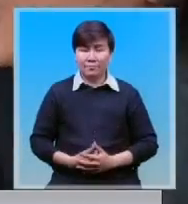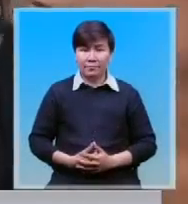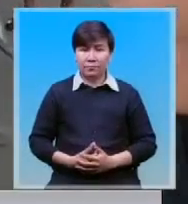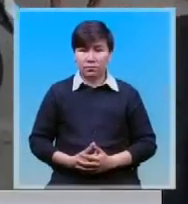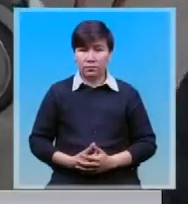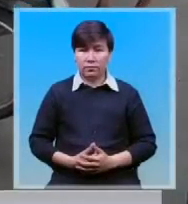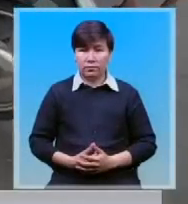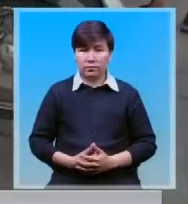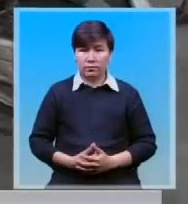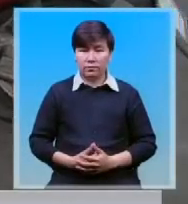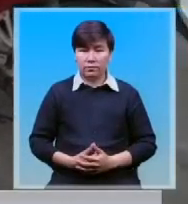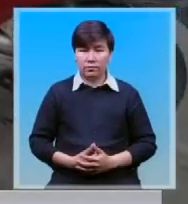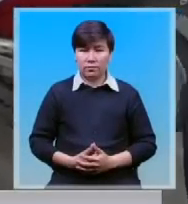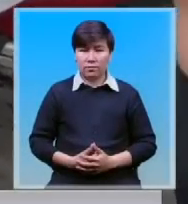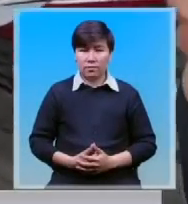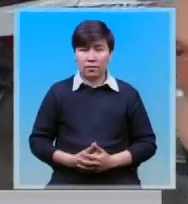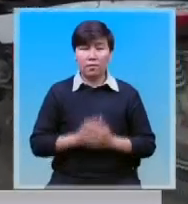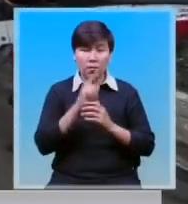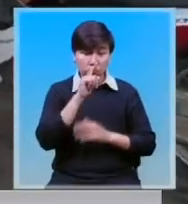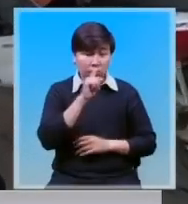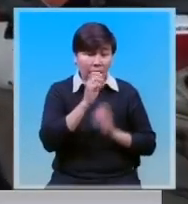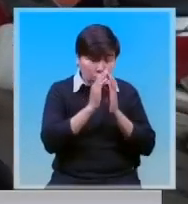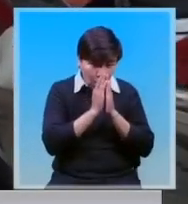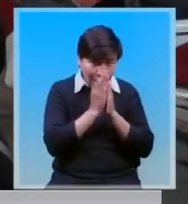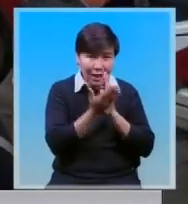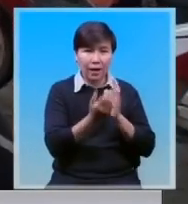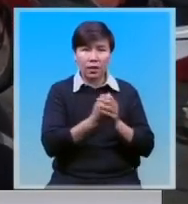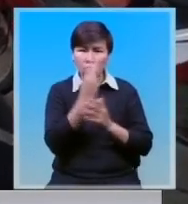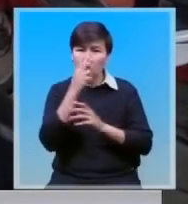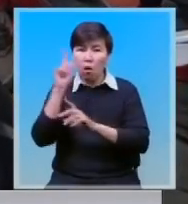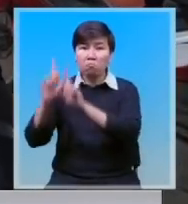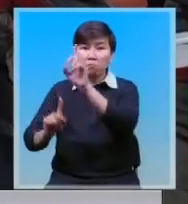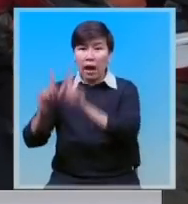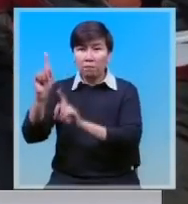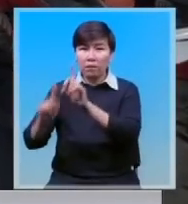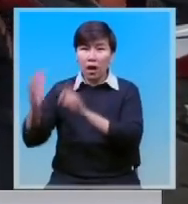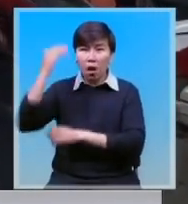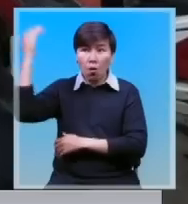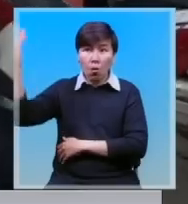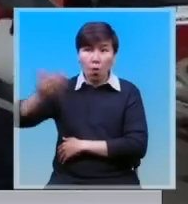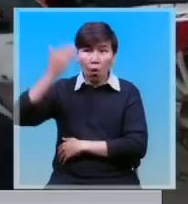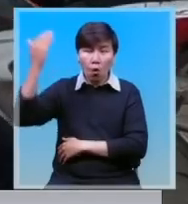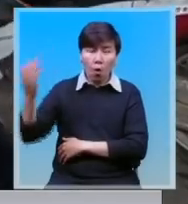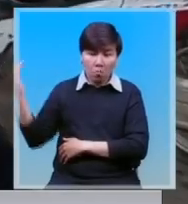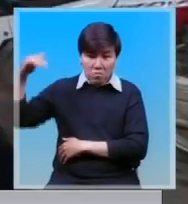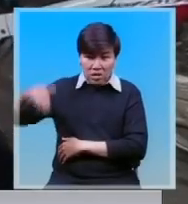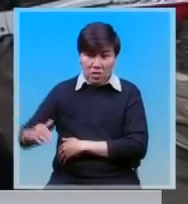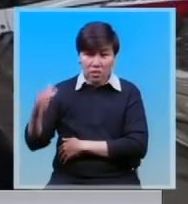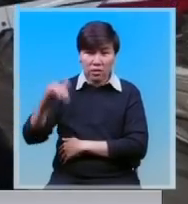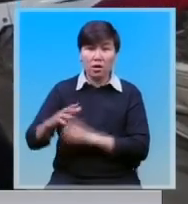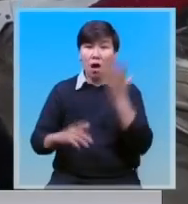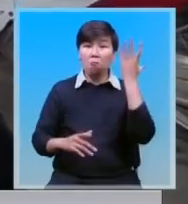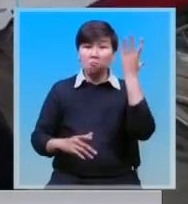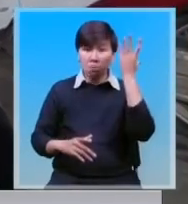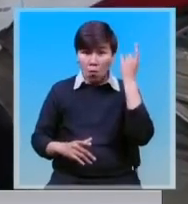ตอนนี้ถ้าหนูให้กับชาวบ้านที่อยู่บนเกาะแรดประเมินสถานการณ์คลื่นลมณตอนนี้ถ้าเทียบกับเมื่อวานมันเปลี่ยนแปลงไปเยอะไหมค